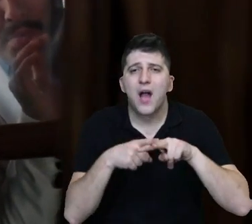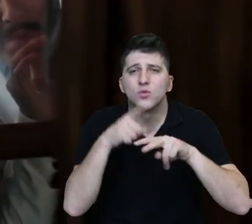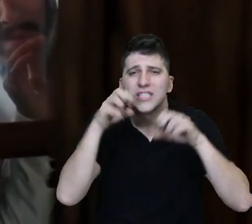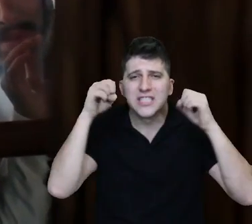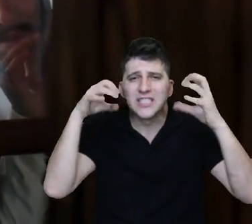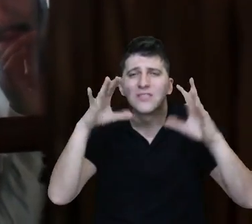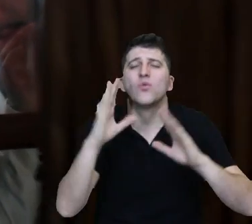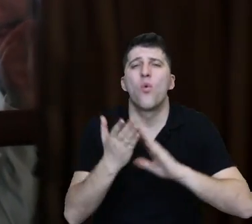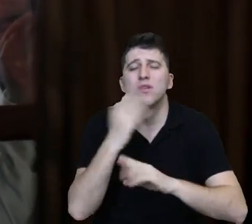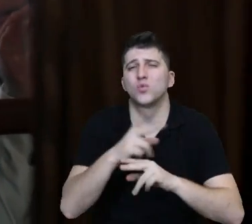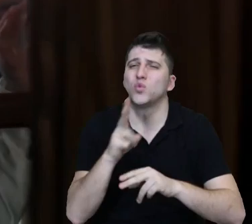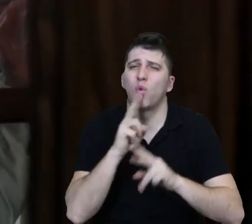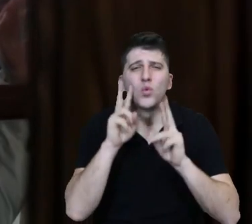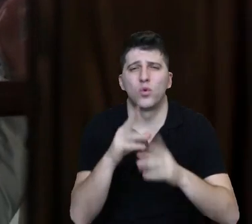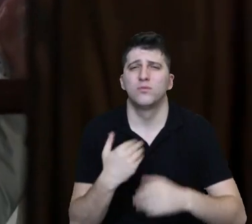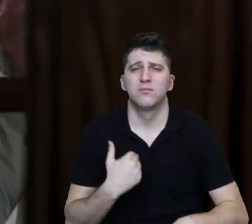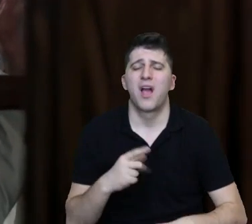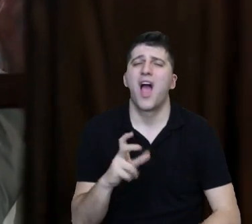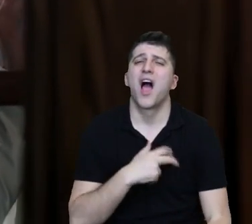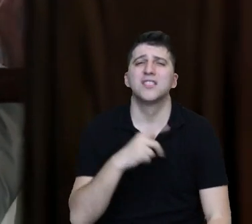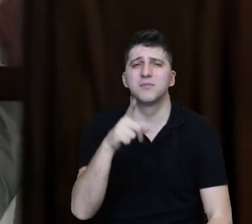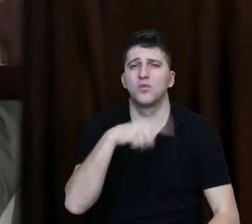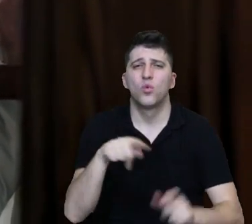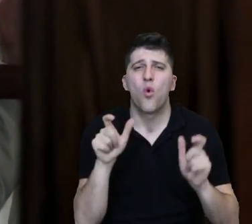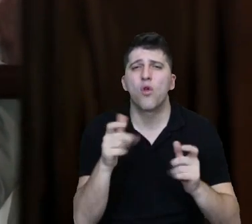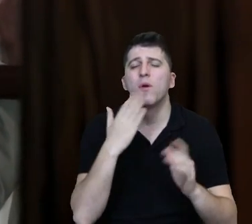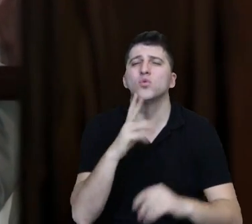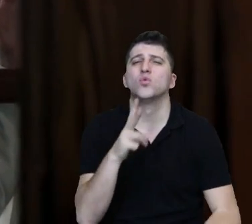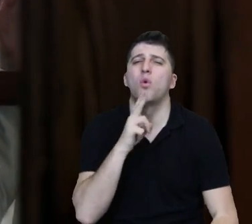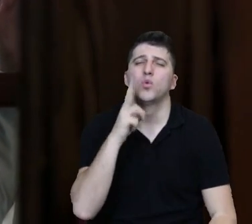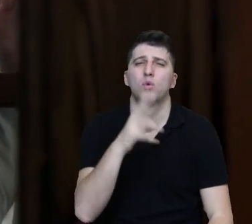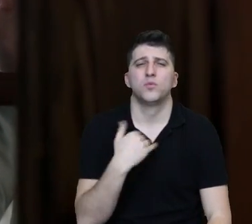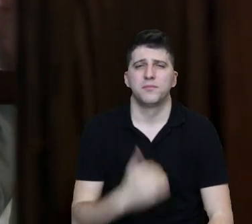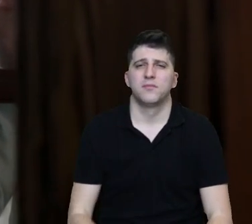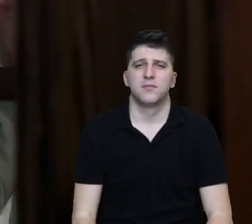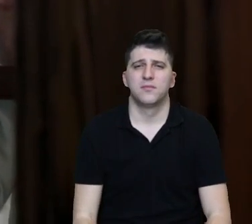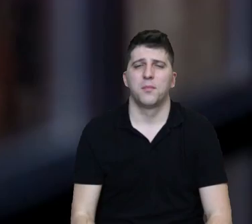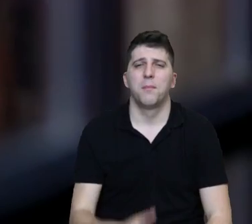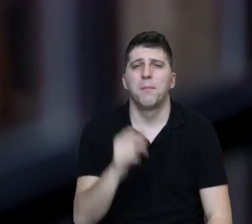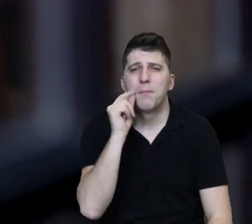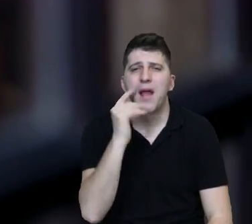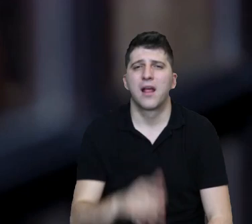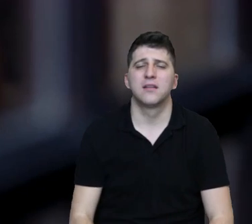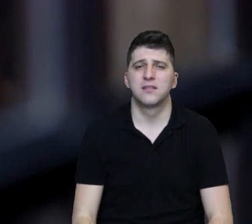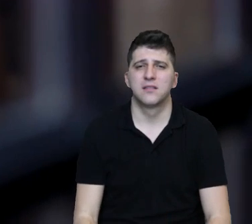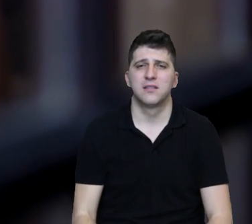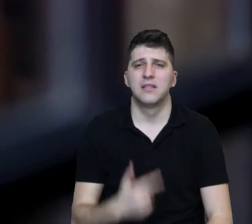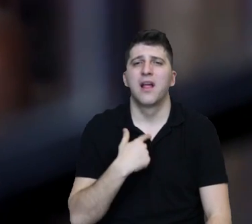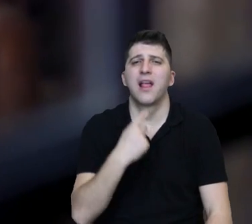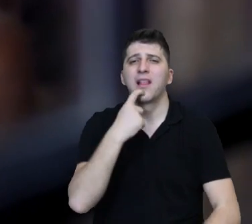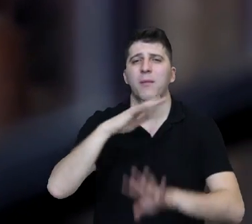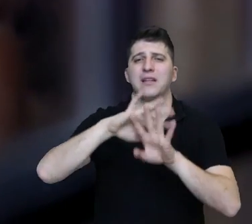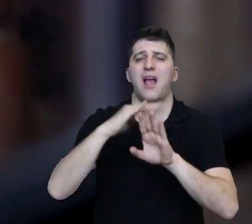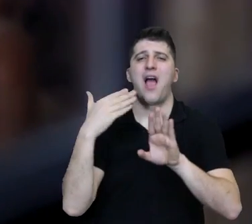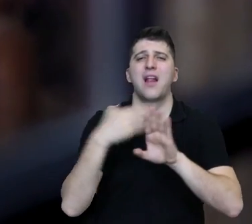son görüşüm olabilir. Mürteç'in belki de etrafında korumalar olmadan son görüşüm. Beyler, beni de demir parmaklıklar